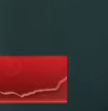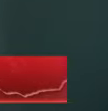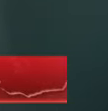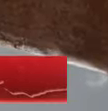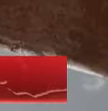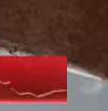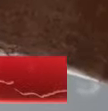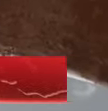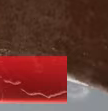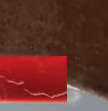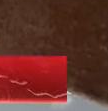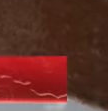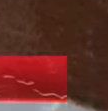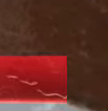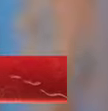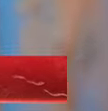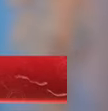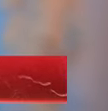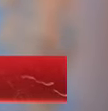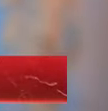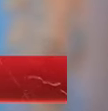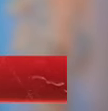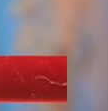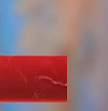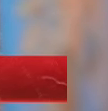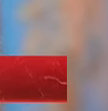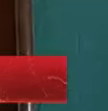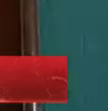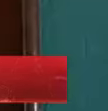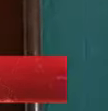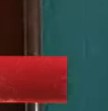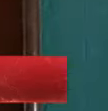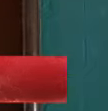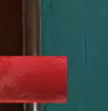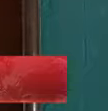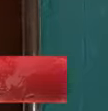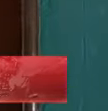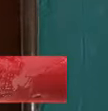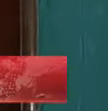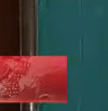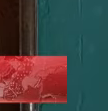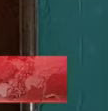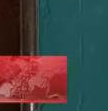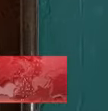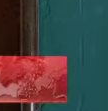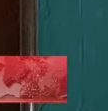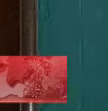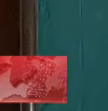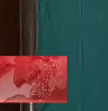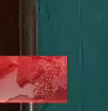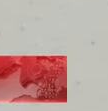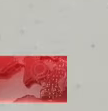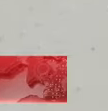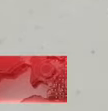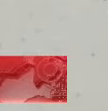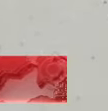Вдовье соседство. Ядовитые пауки держат в страхе жителей Уральска. Мы боимся, так как это пауки считаются